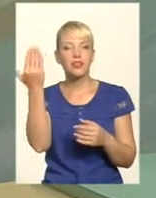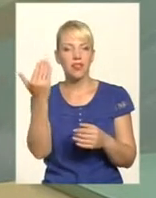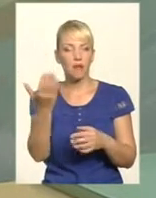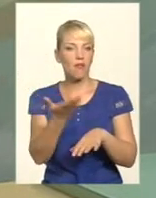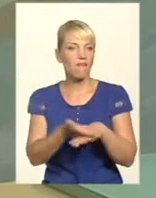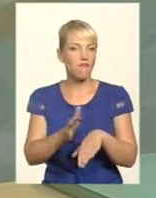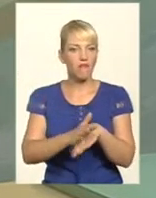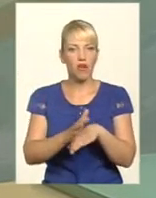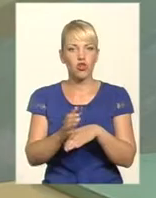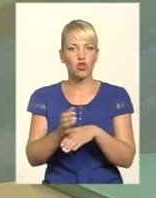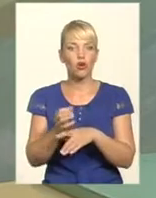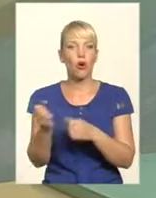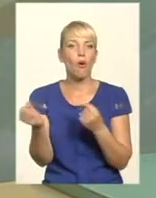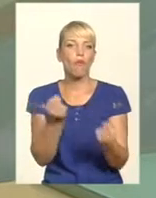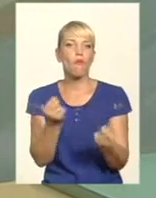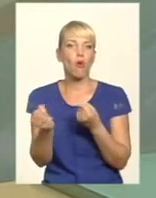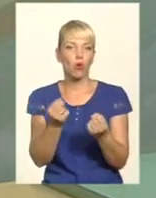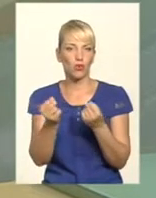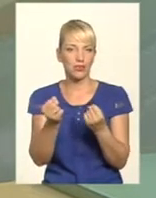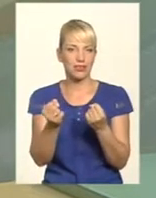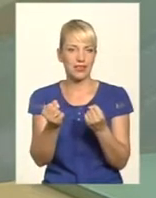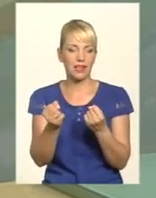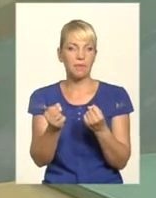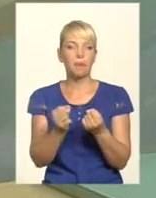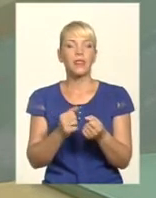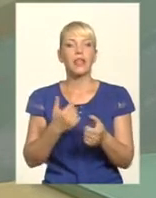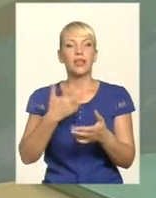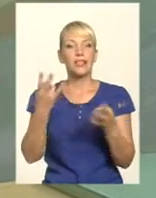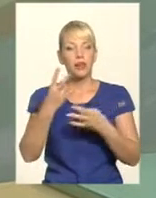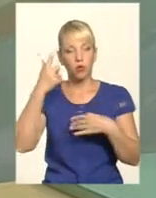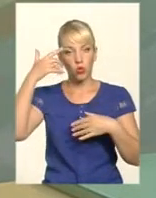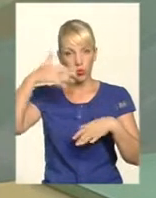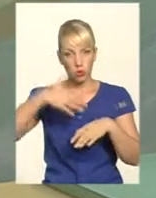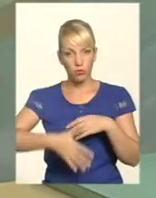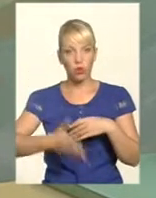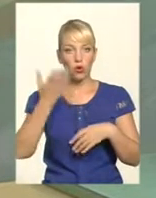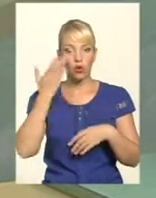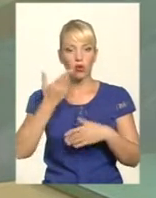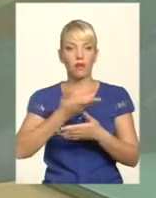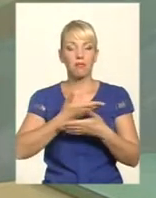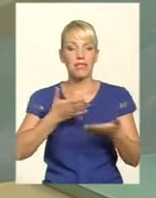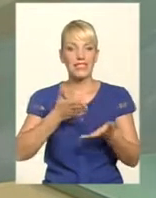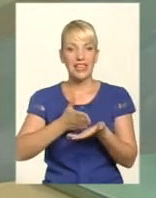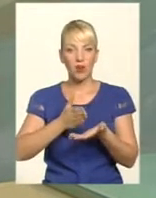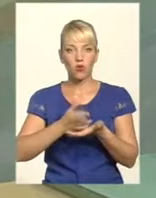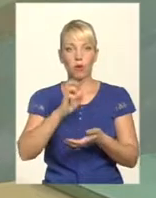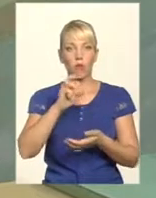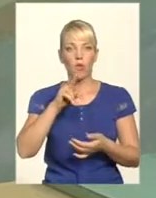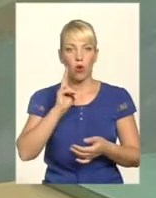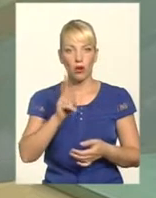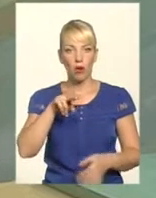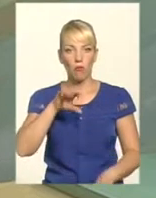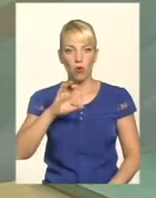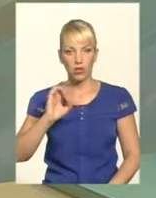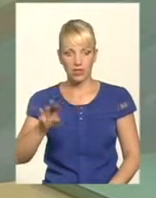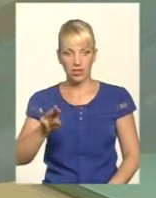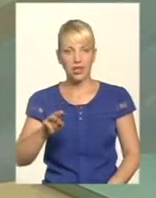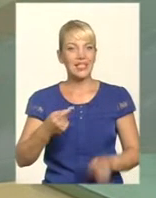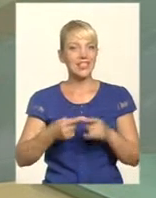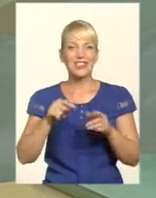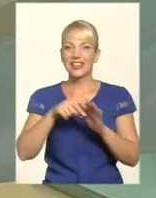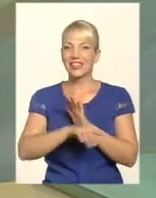боротися. І треба розуміти, що якщо ми знаходимося на передовій, на блокпості, і це не означає, що якщо